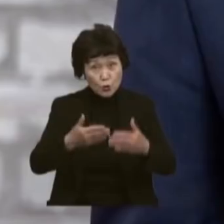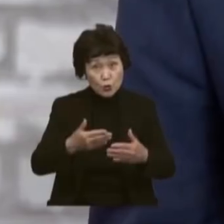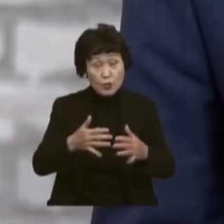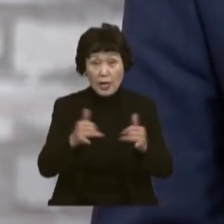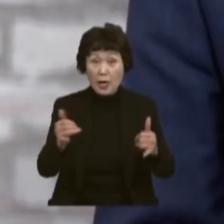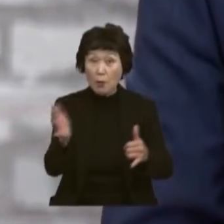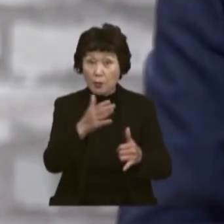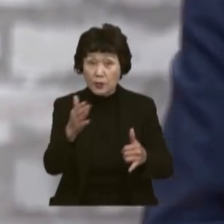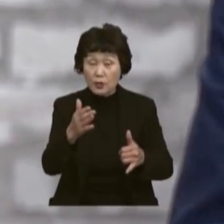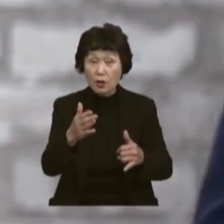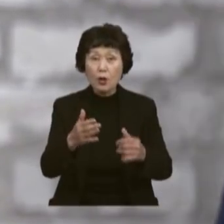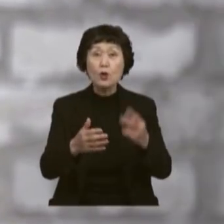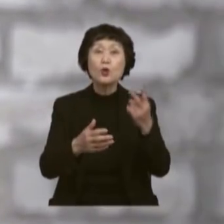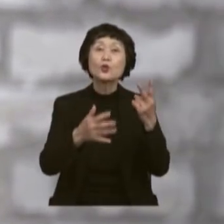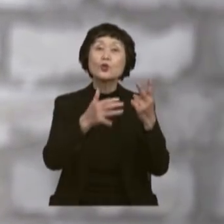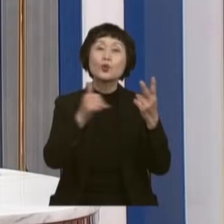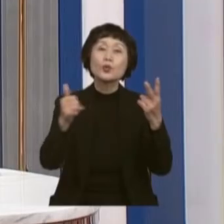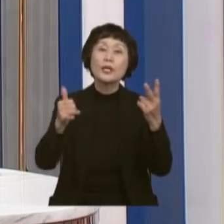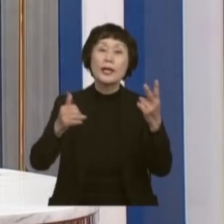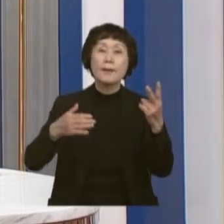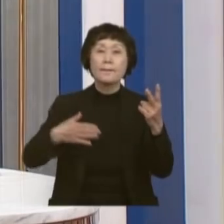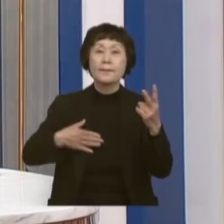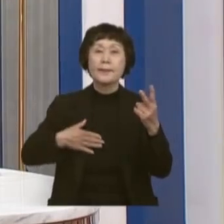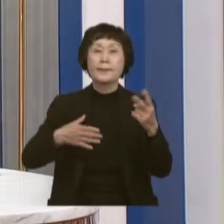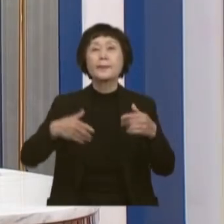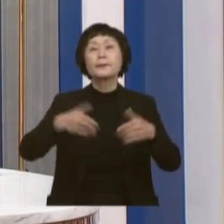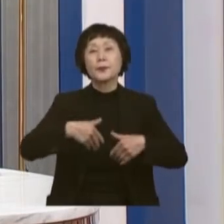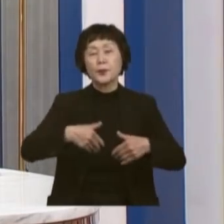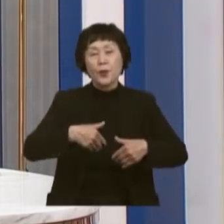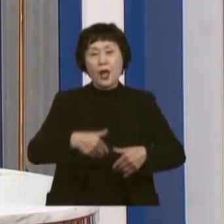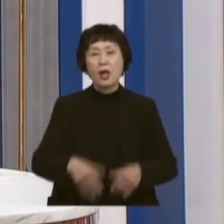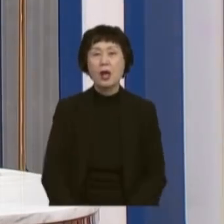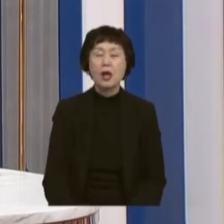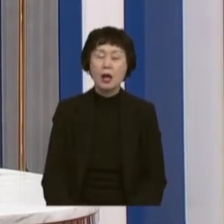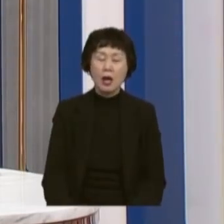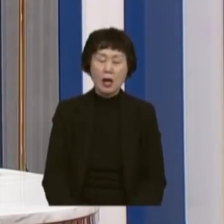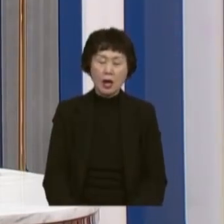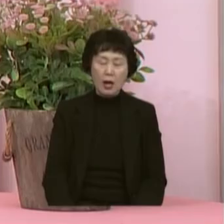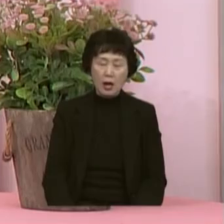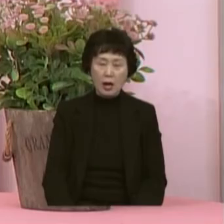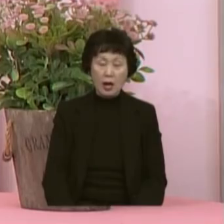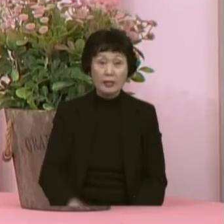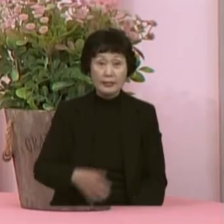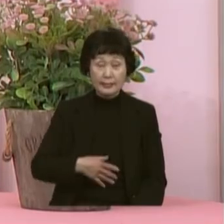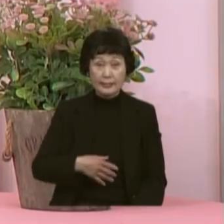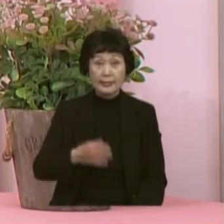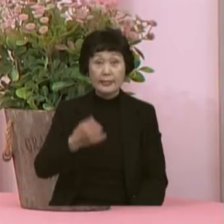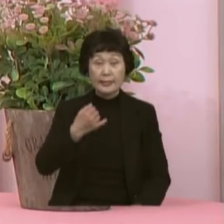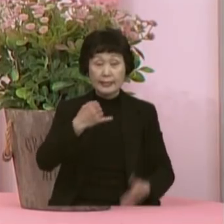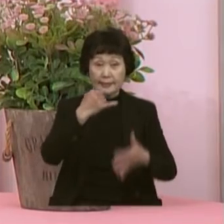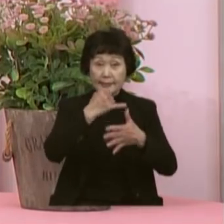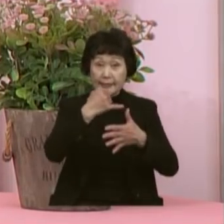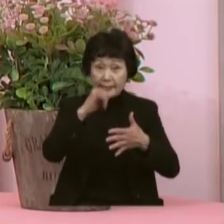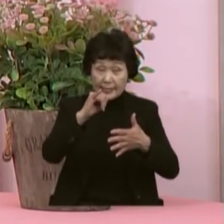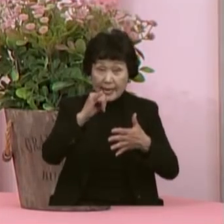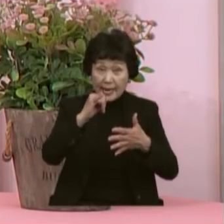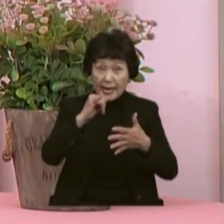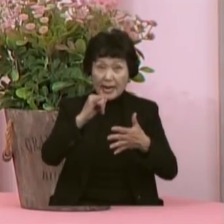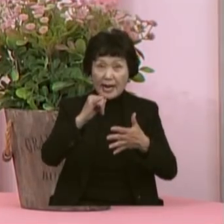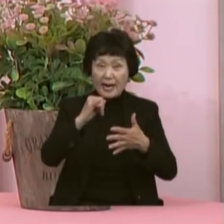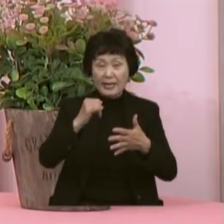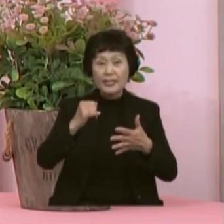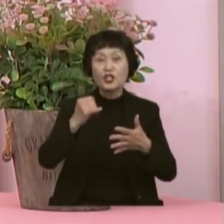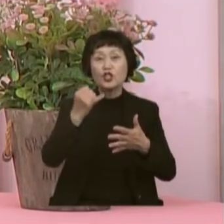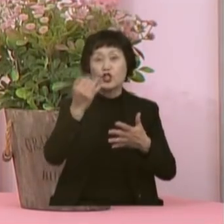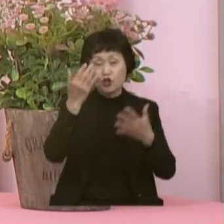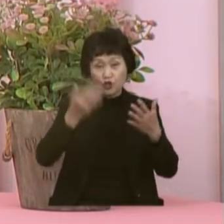거예요. 그래서 줄리아드에서 15년 동안 바이올린했던 큰 딸이 저한테 작은 쪽 간을 잘라주고 그리고